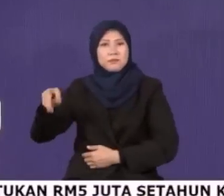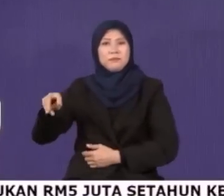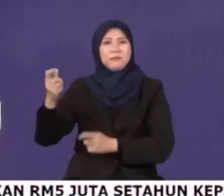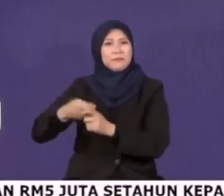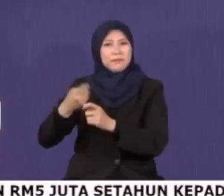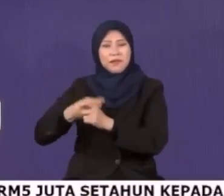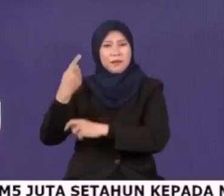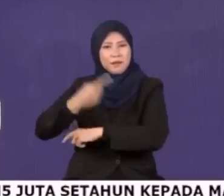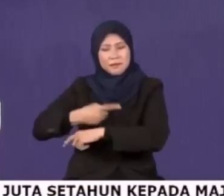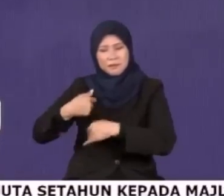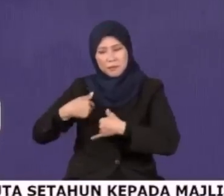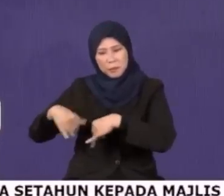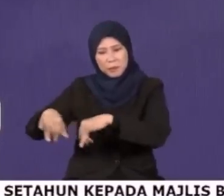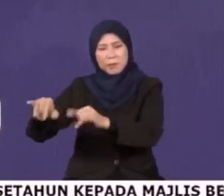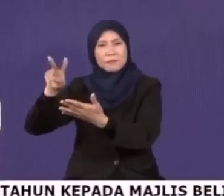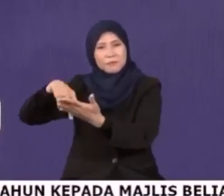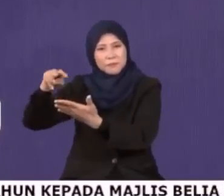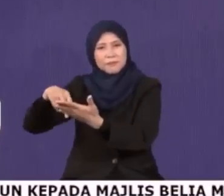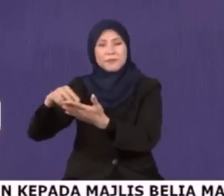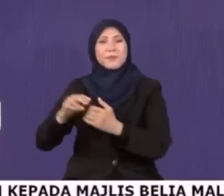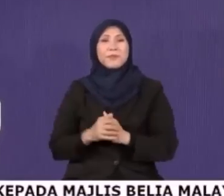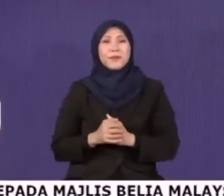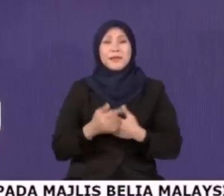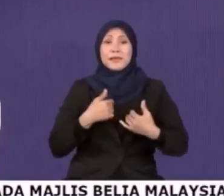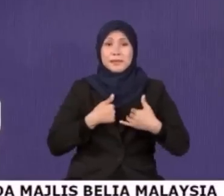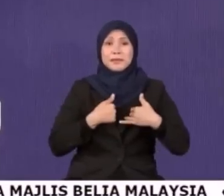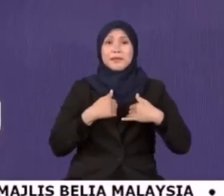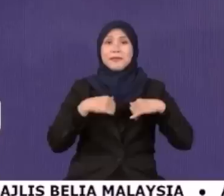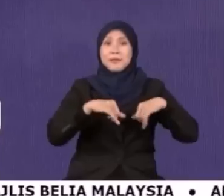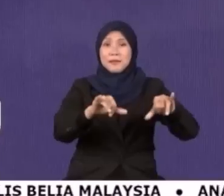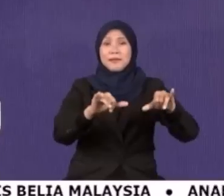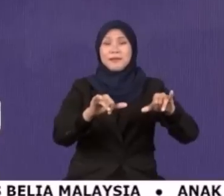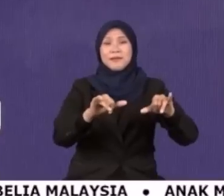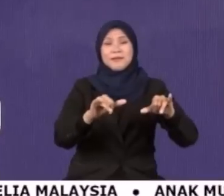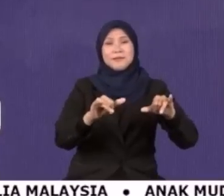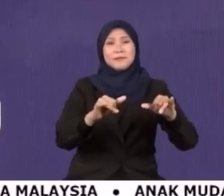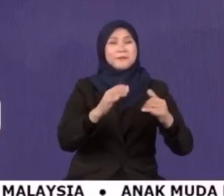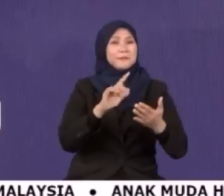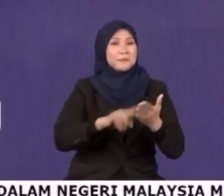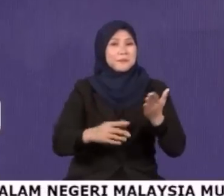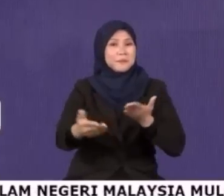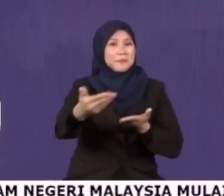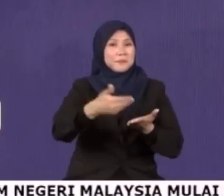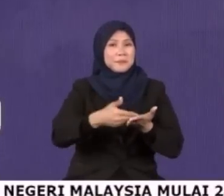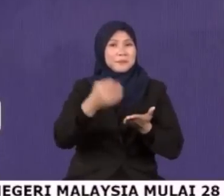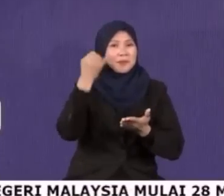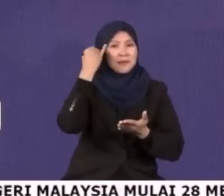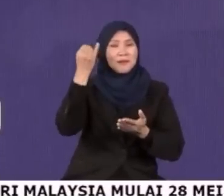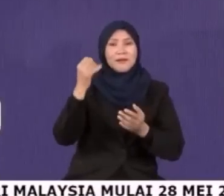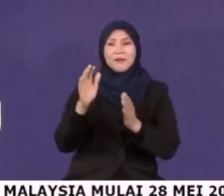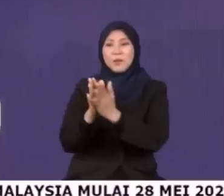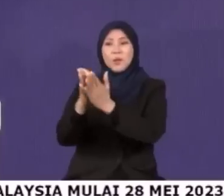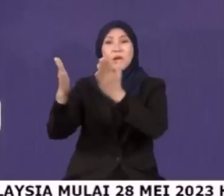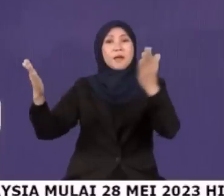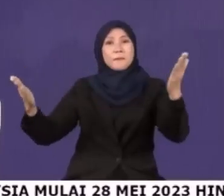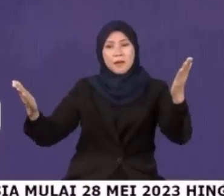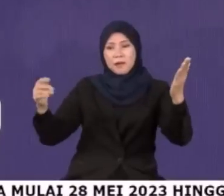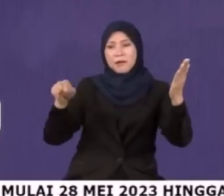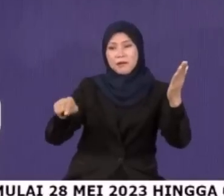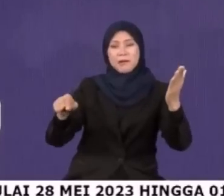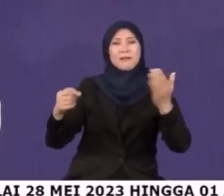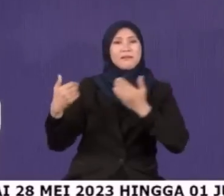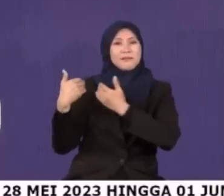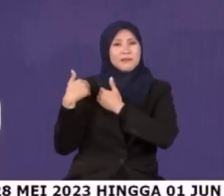jadi saya teruskan dan saya masih mewakili pandangan bahwa surat kabar itu masih punya